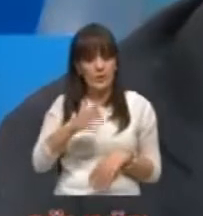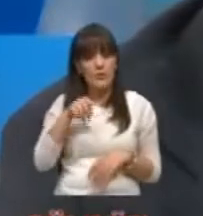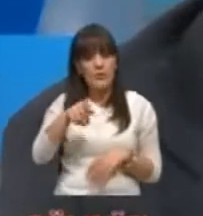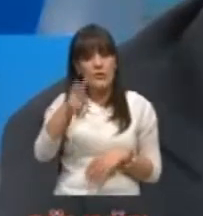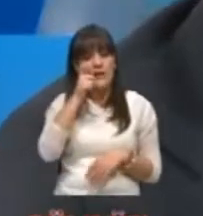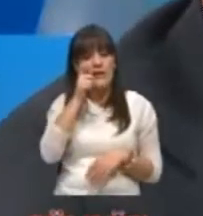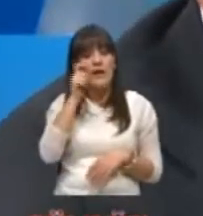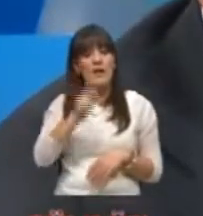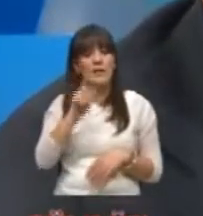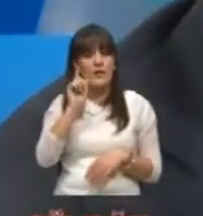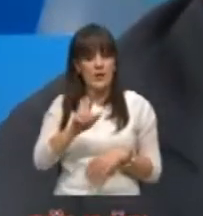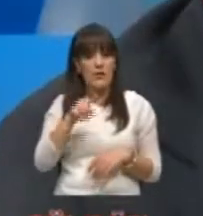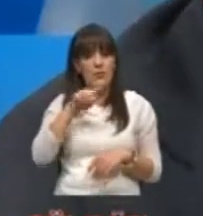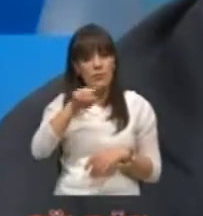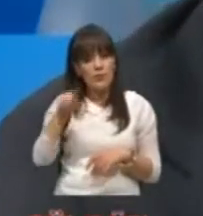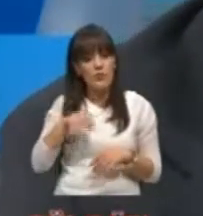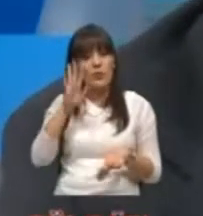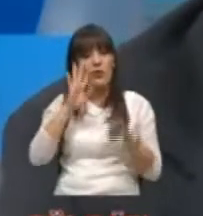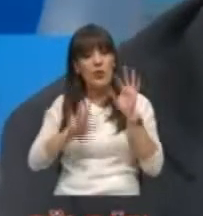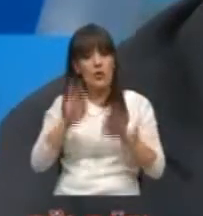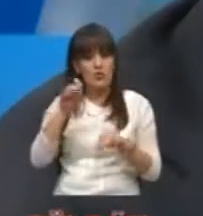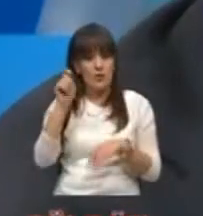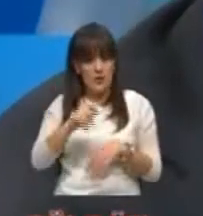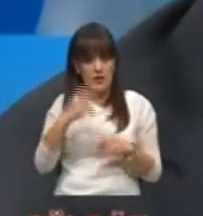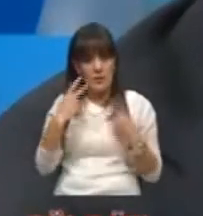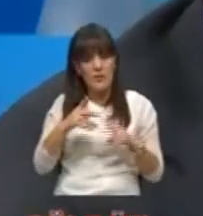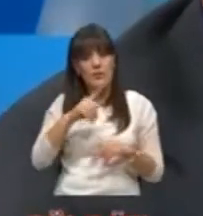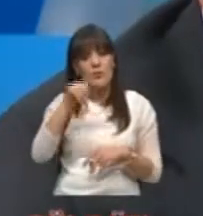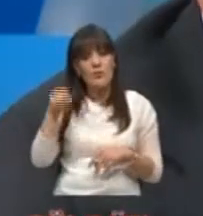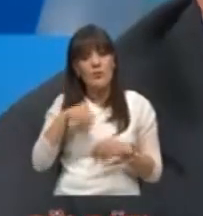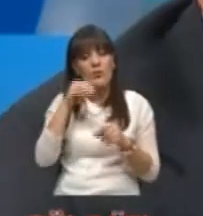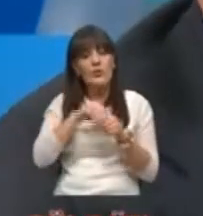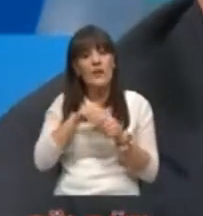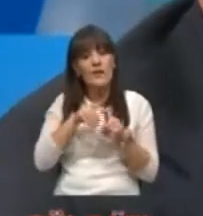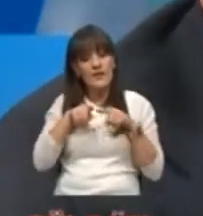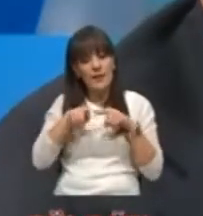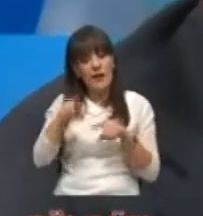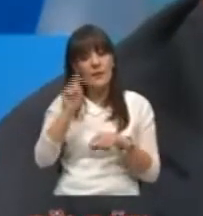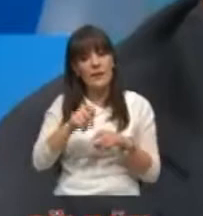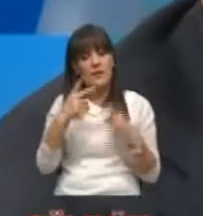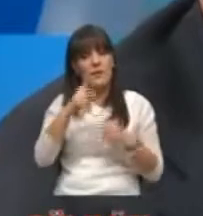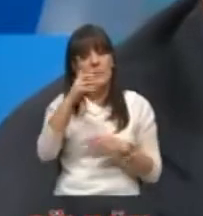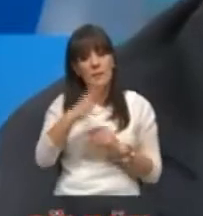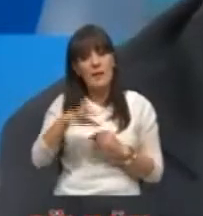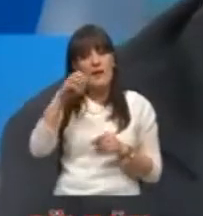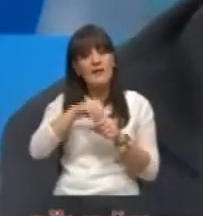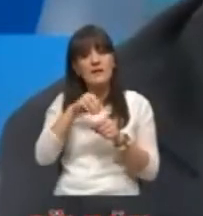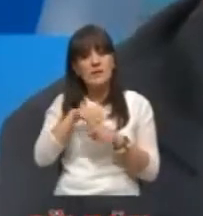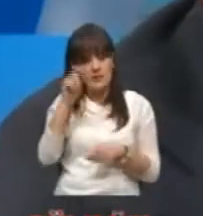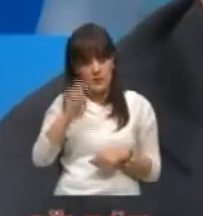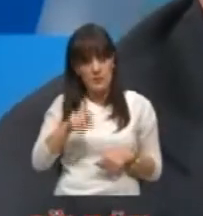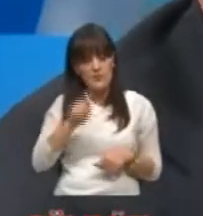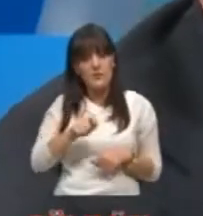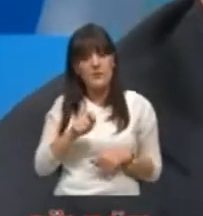Bunlara dikkat etmek gerekir. Bunların kontrol edebileceği, bunların takip edilebileceği bir merkezde yapılması